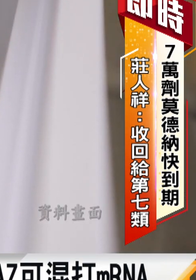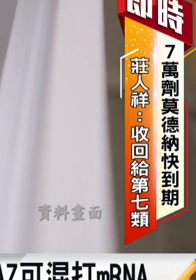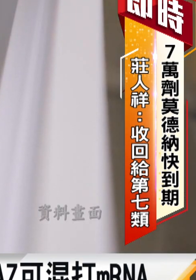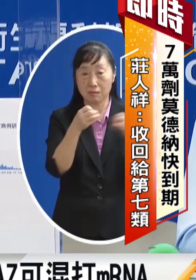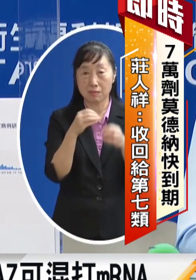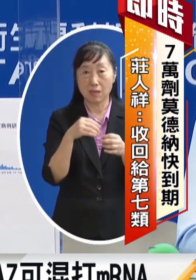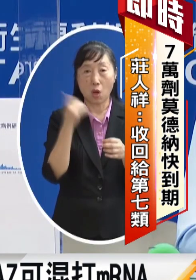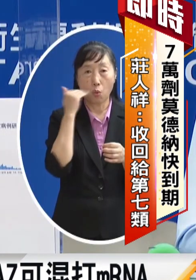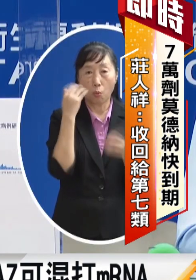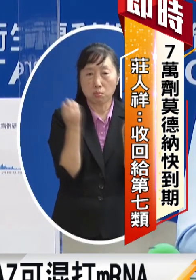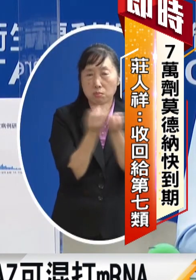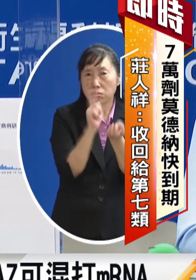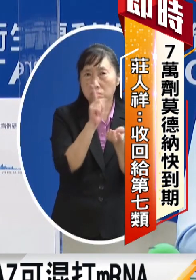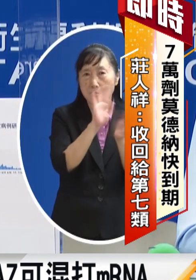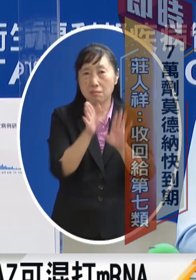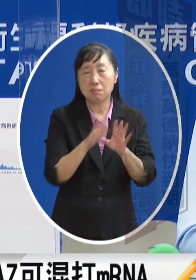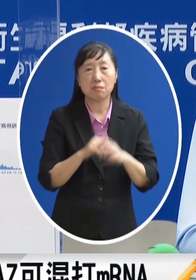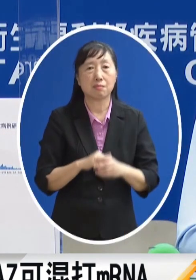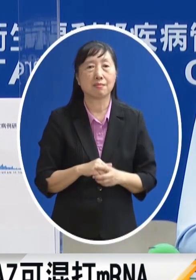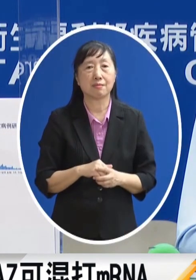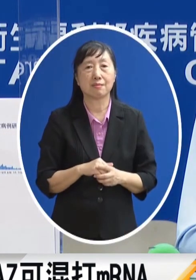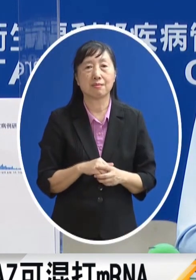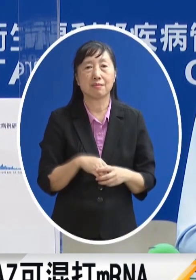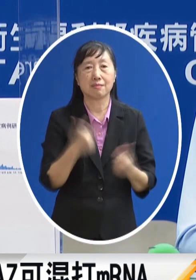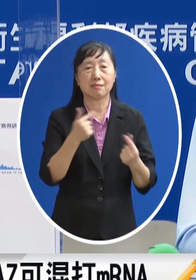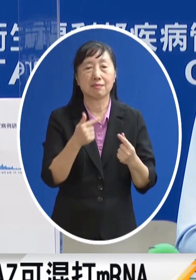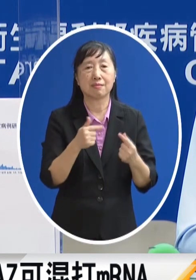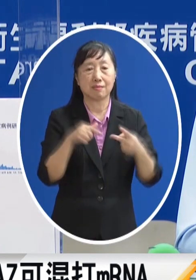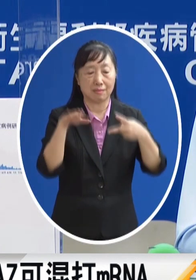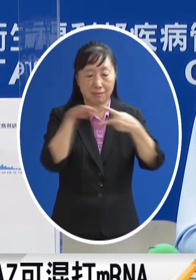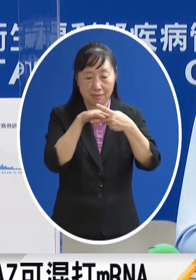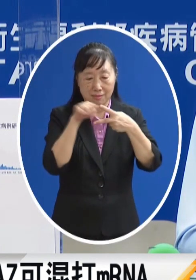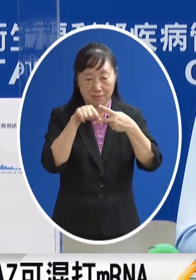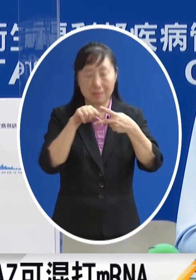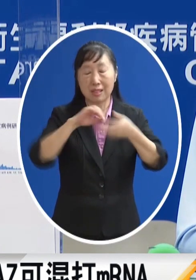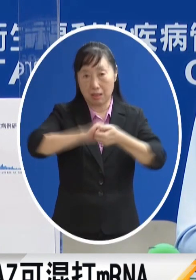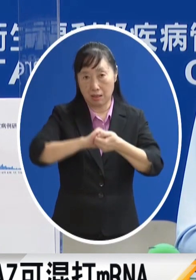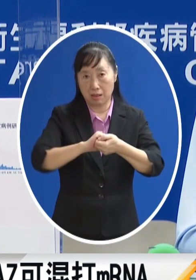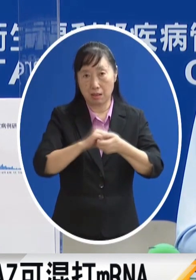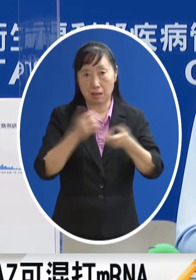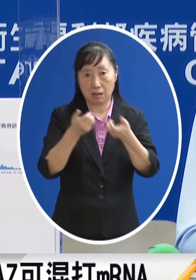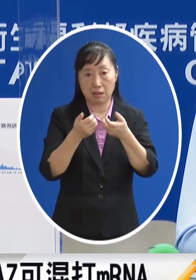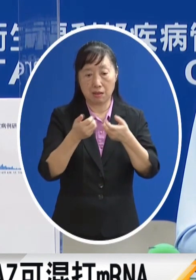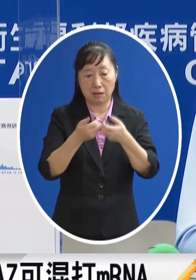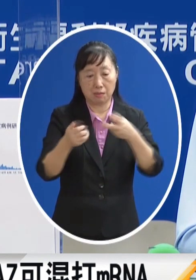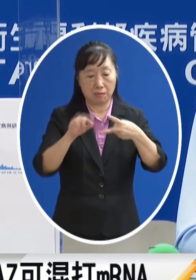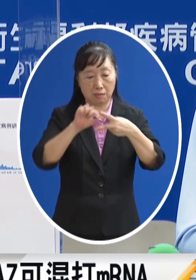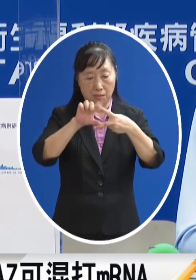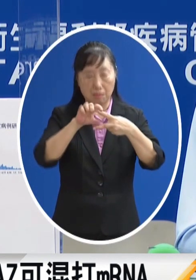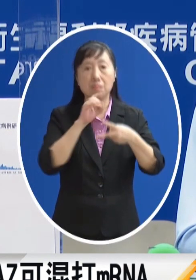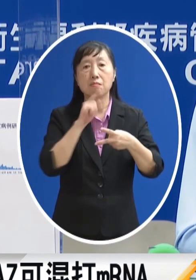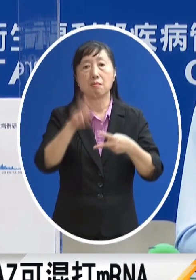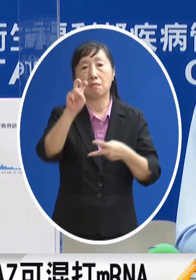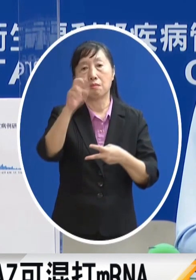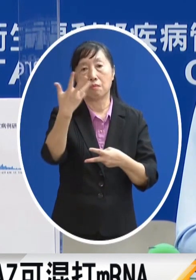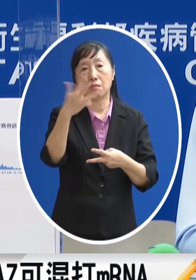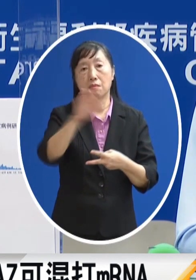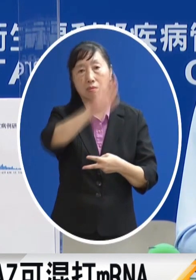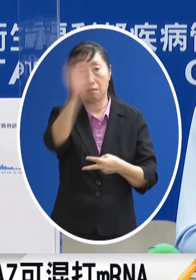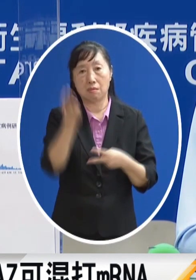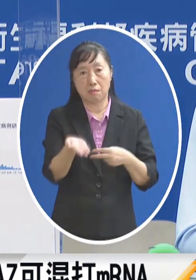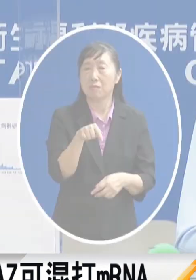疫苗。 所以他建议就是说，这也要相隔8周以上。那是针对的目标群先